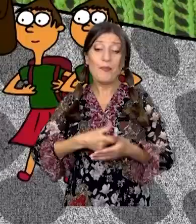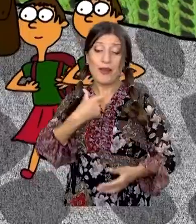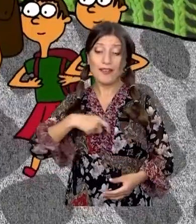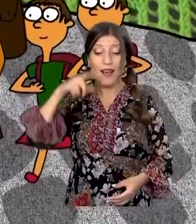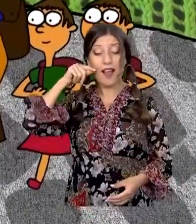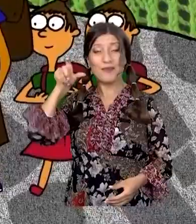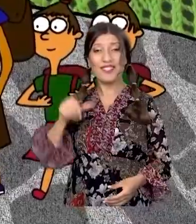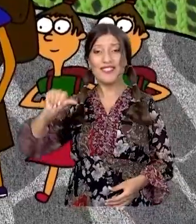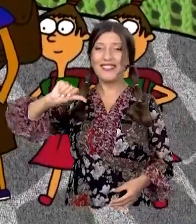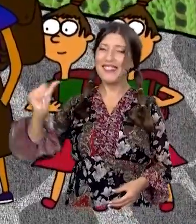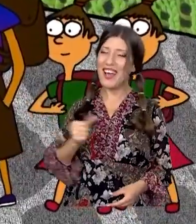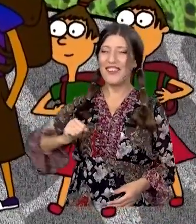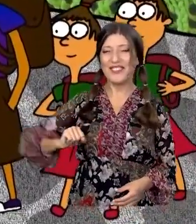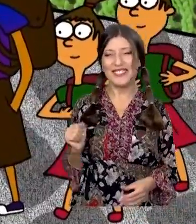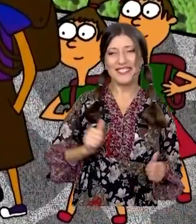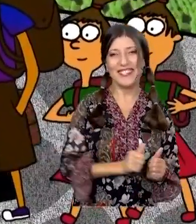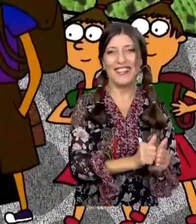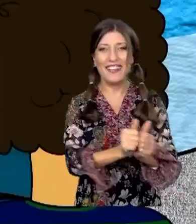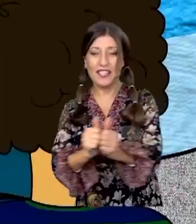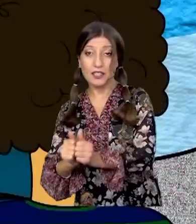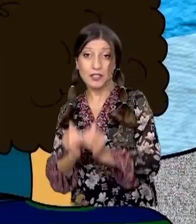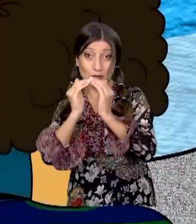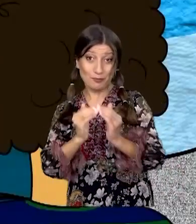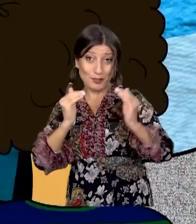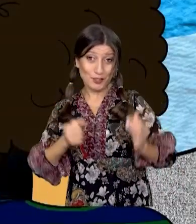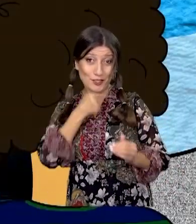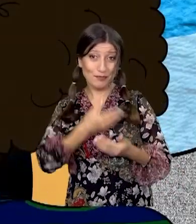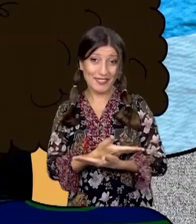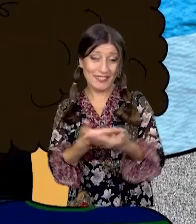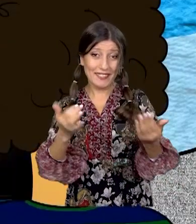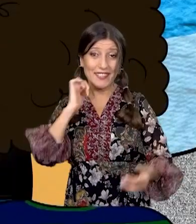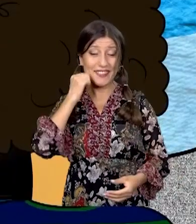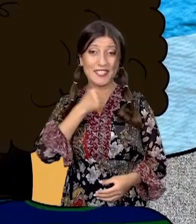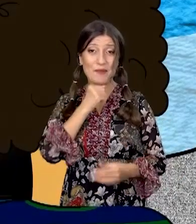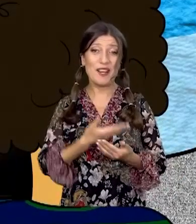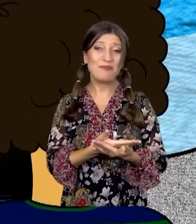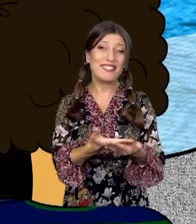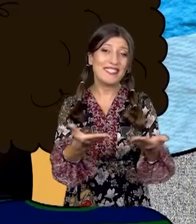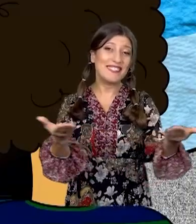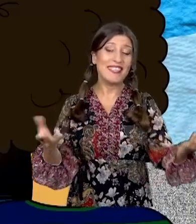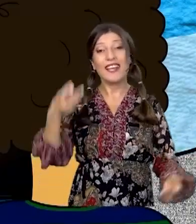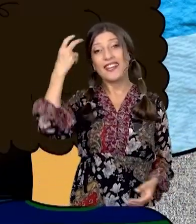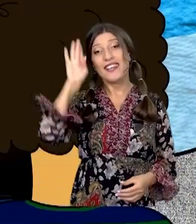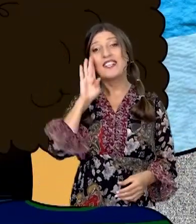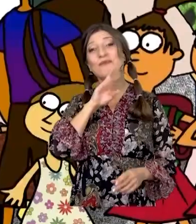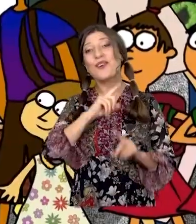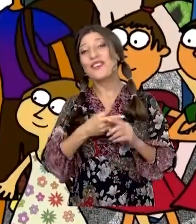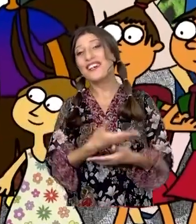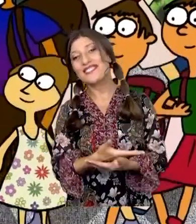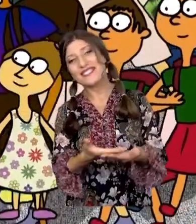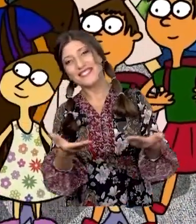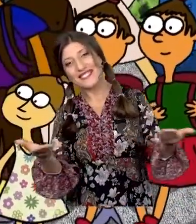անշուշ տամերայի լավագույն ընկերն է, պստիկներ ու մեծիկներ, տատիկներ, պապիկներ,